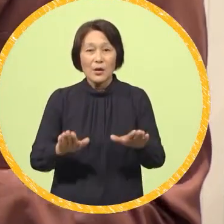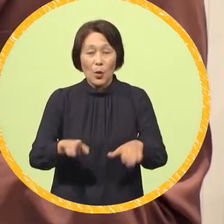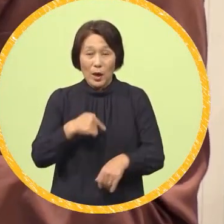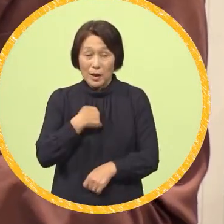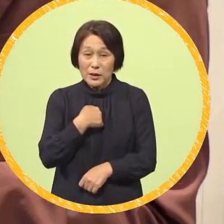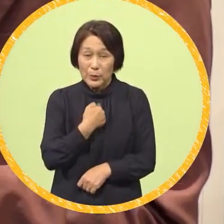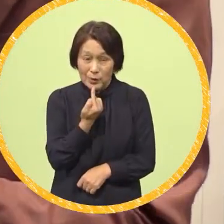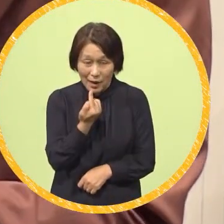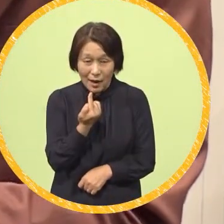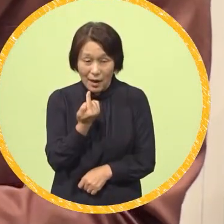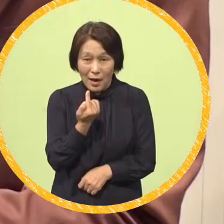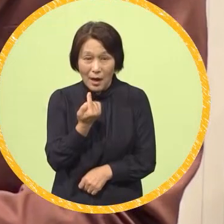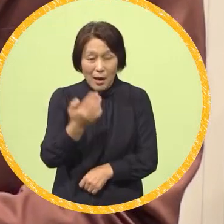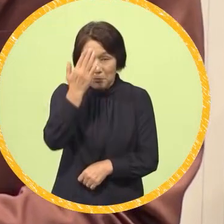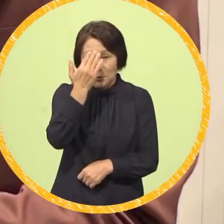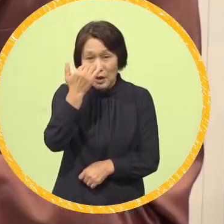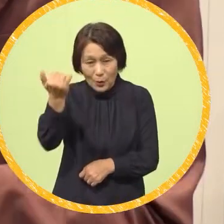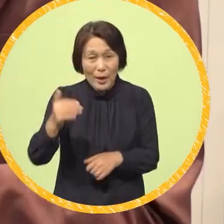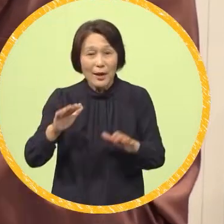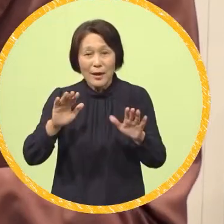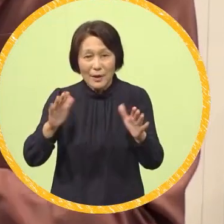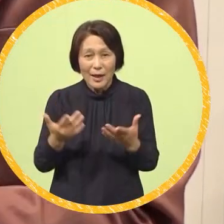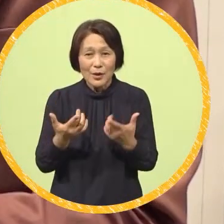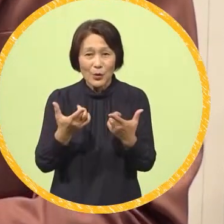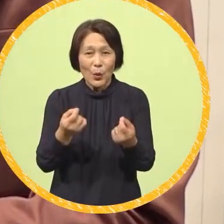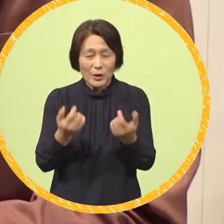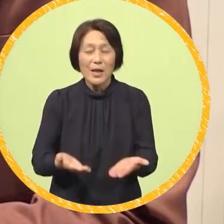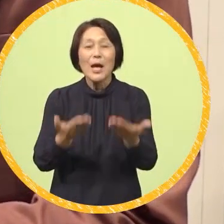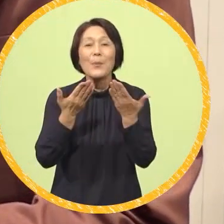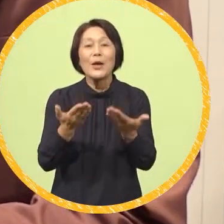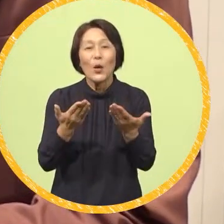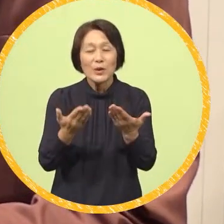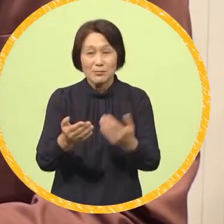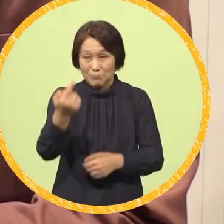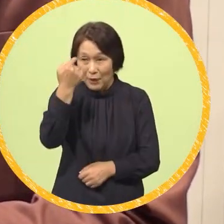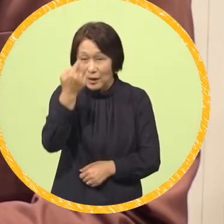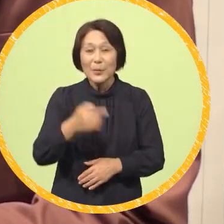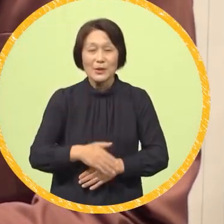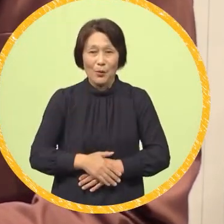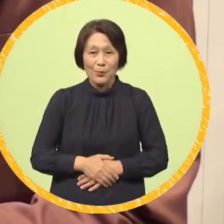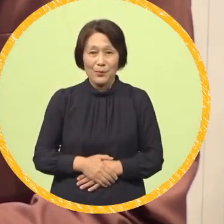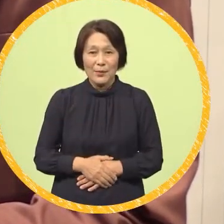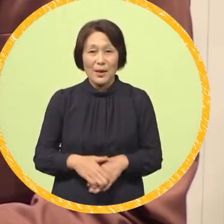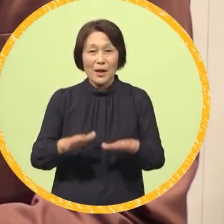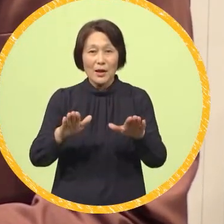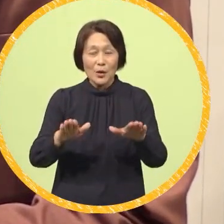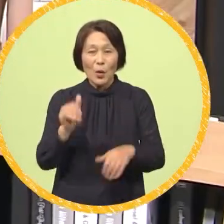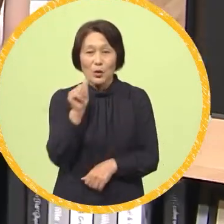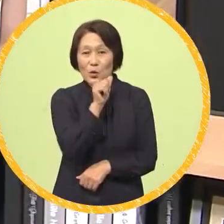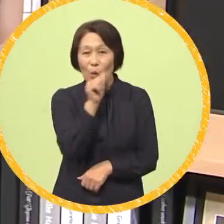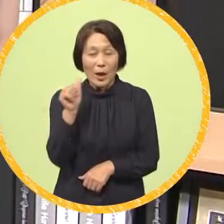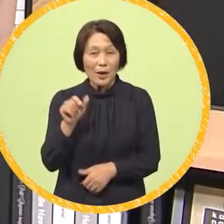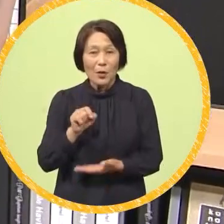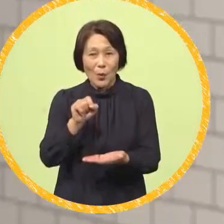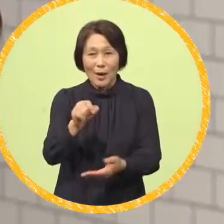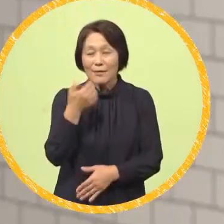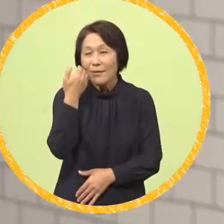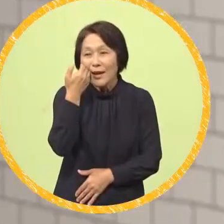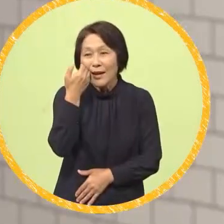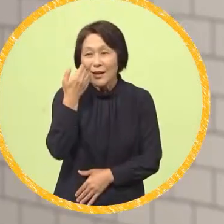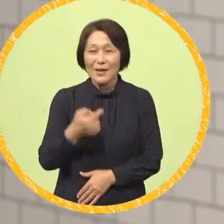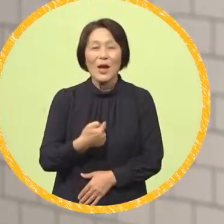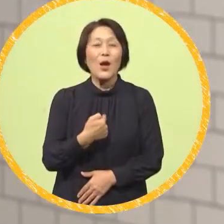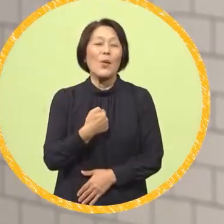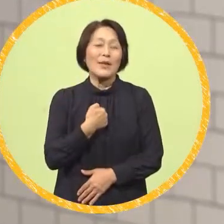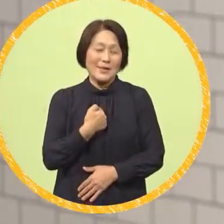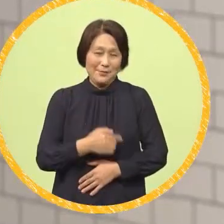がこういった危険に巻き込まれないようにしっかり勉強していきましょう。 はい、はい、じゃあ今日紹介してくれるのはどっちかな。 はい、私